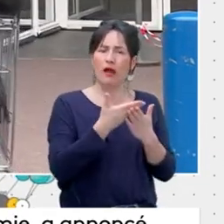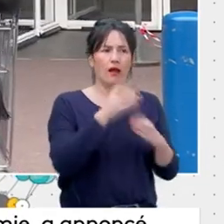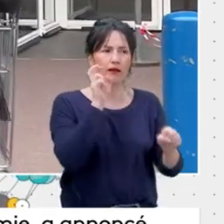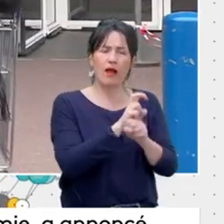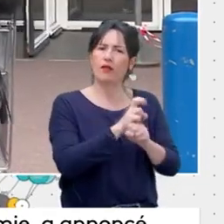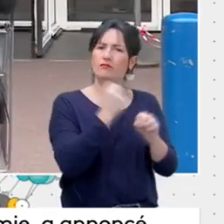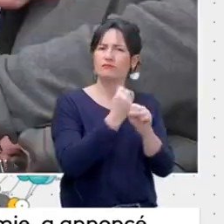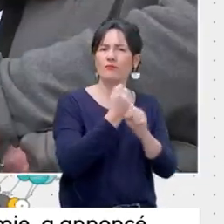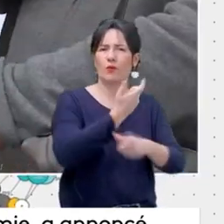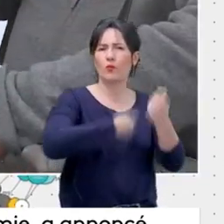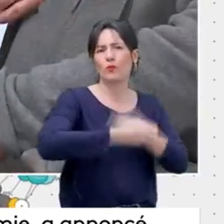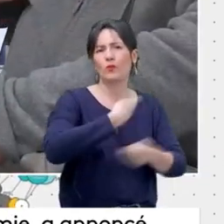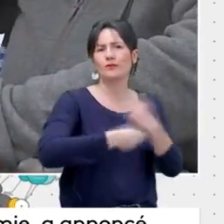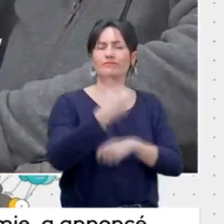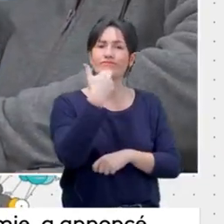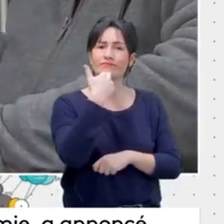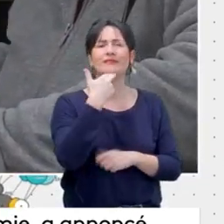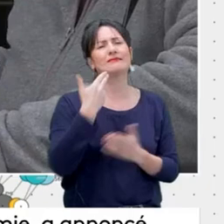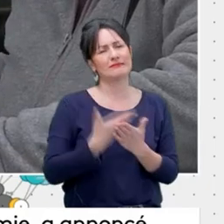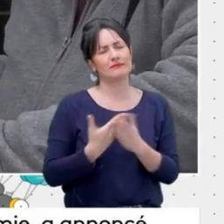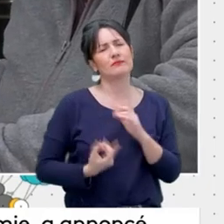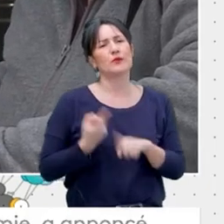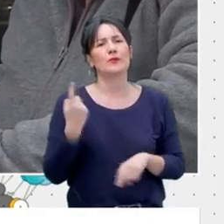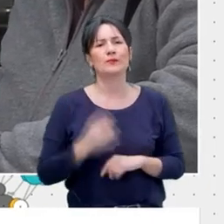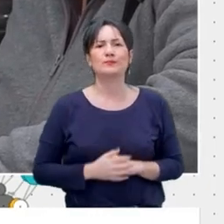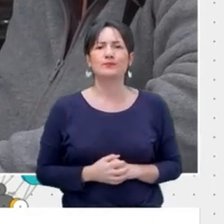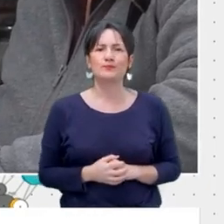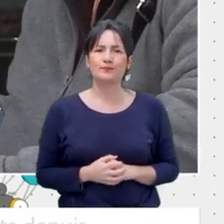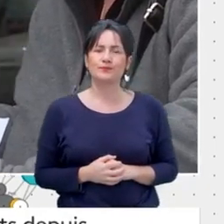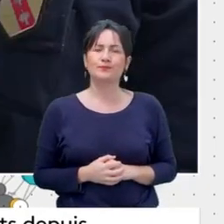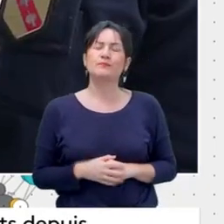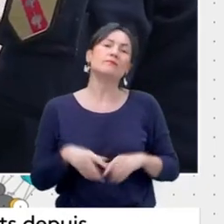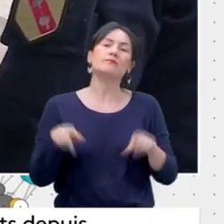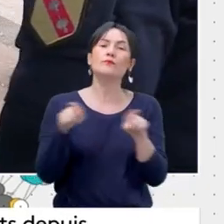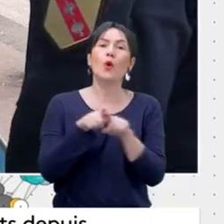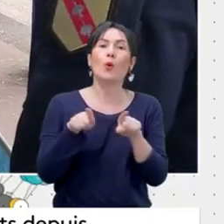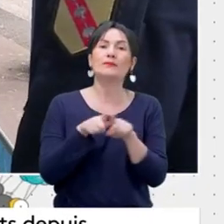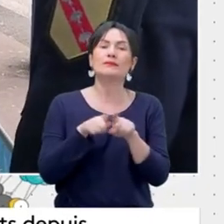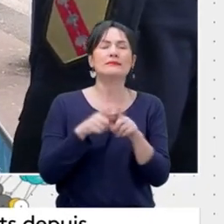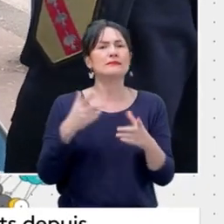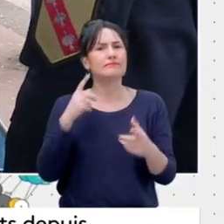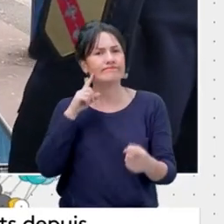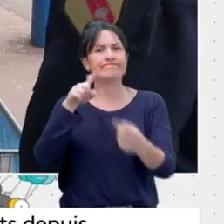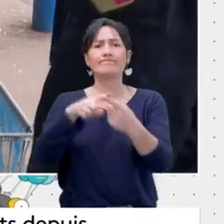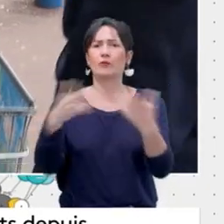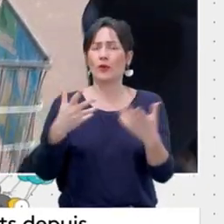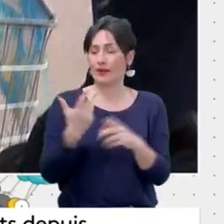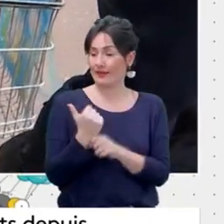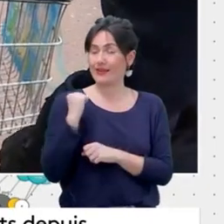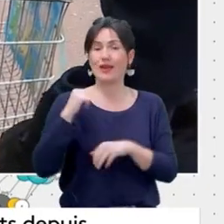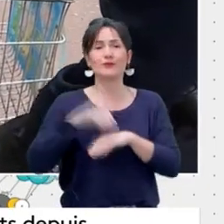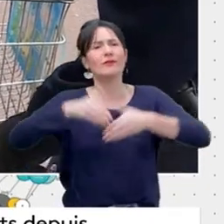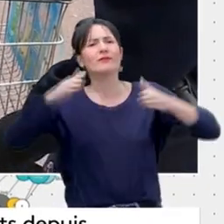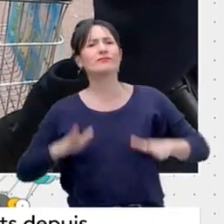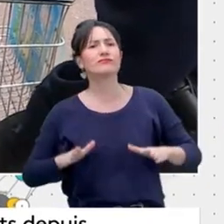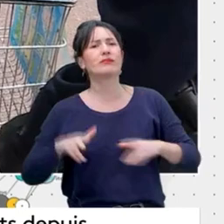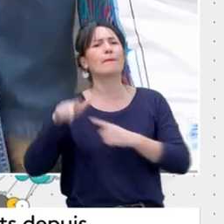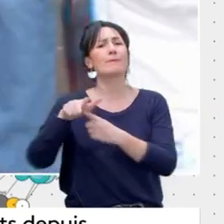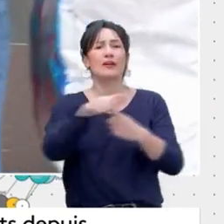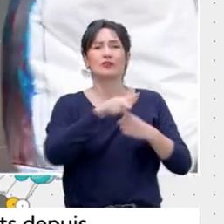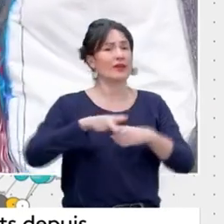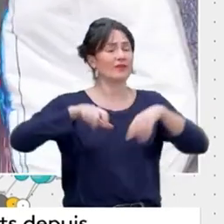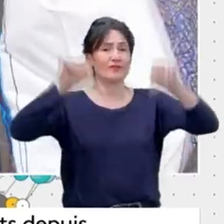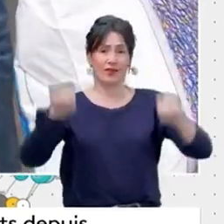et nous en avons vraiment besoin. Et puis, nous travaillons aussi pour que les marchés qui ont été fermés hier soir puissent